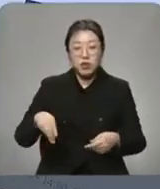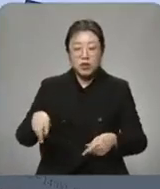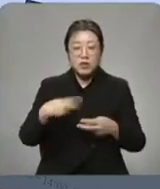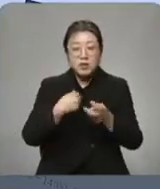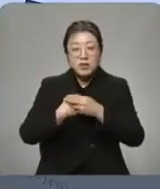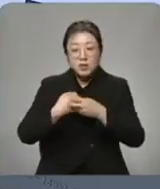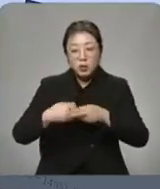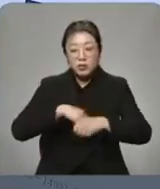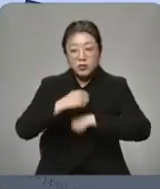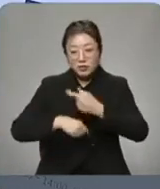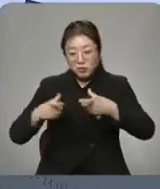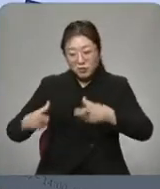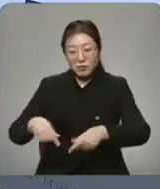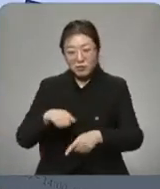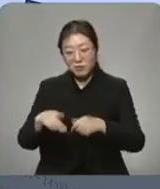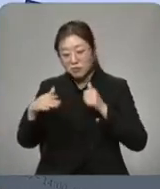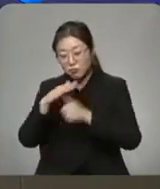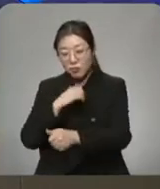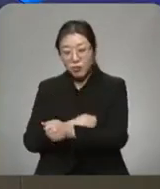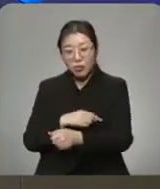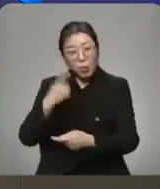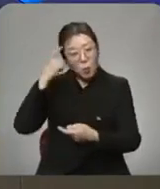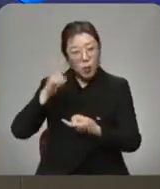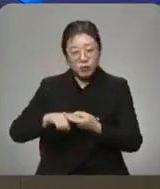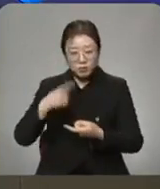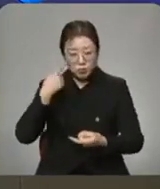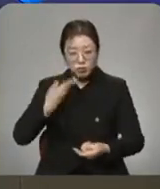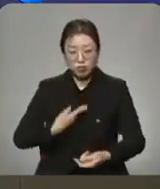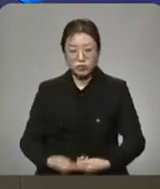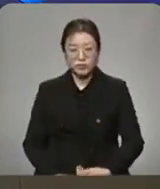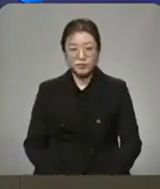특구도 방문해 강원도에 대한 높은 관심을 나타냈습니다.